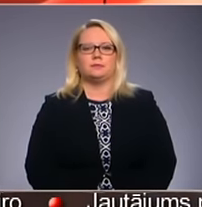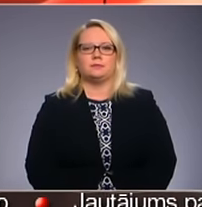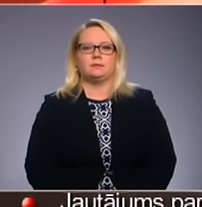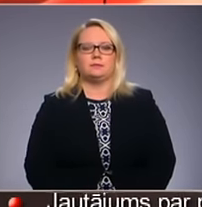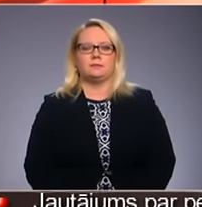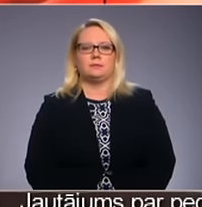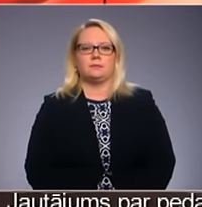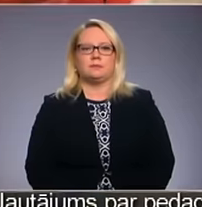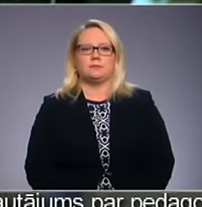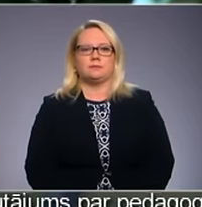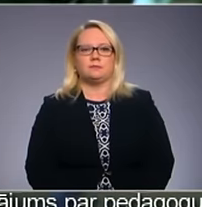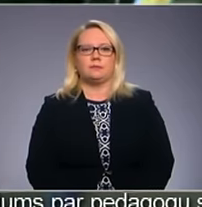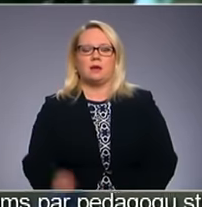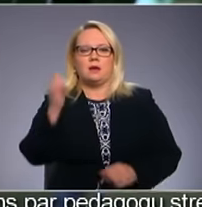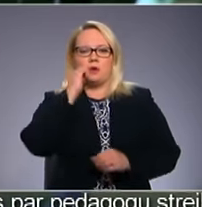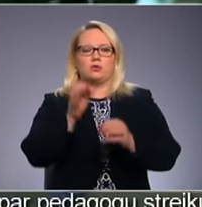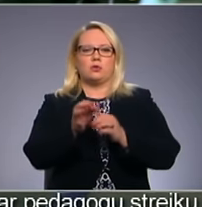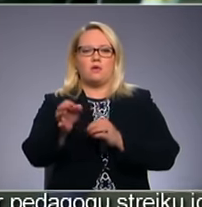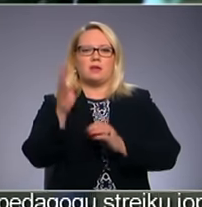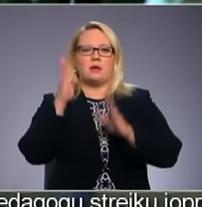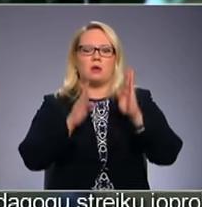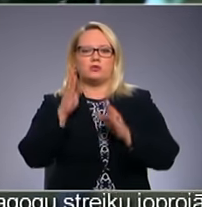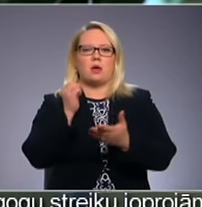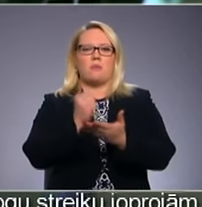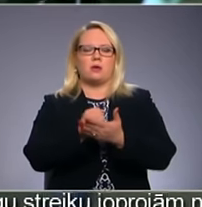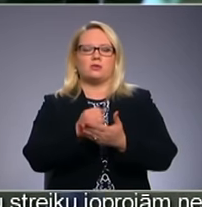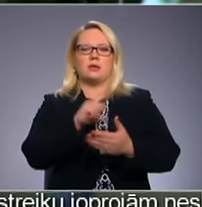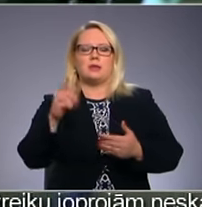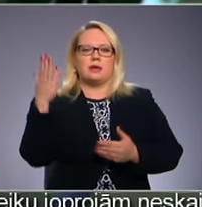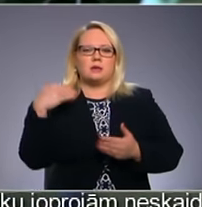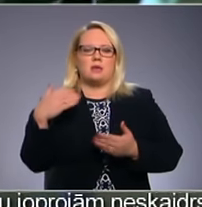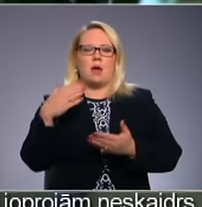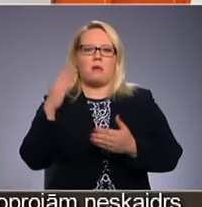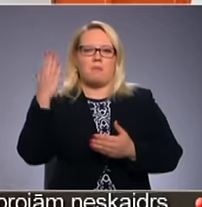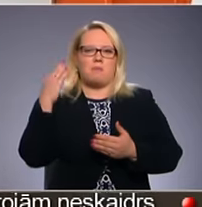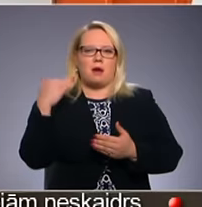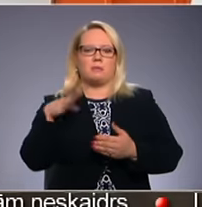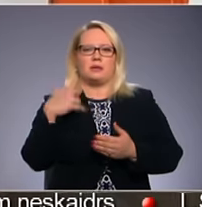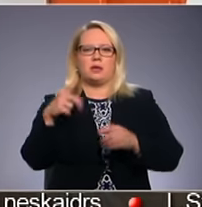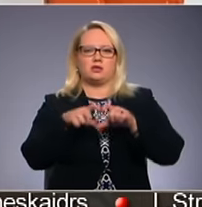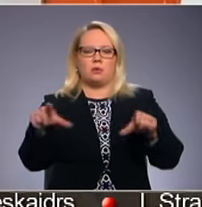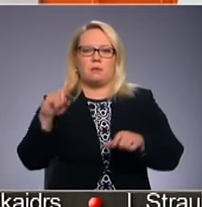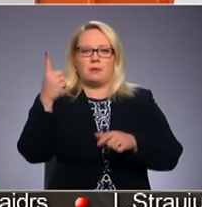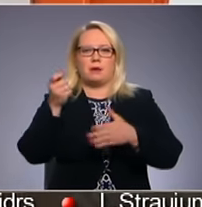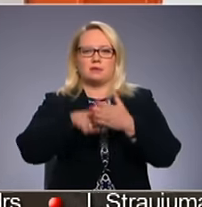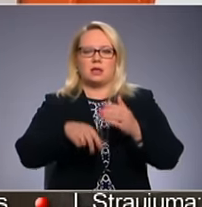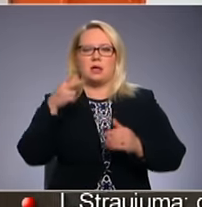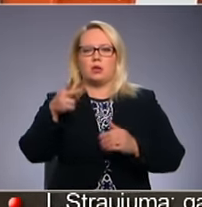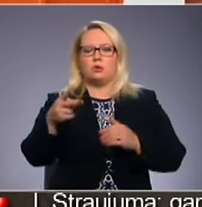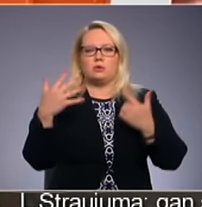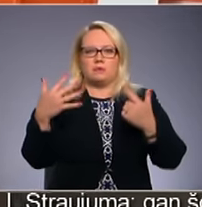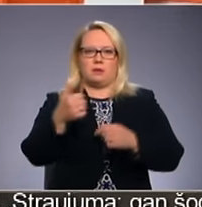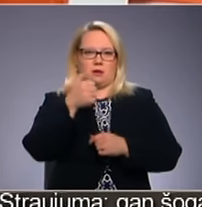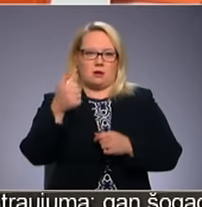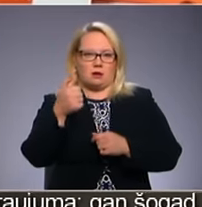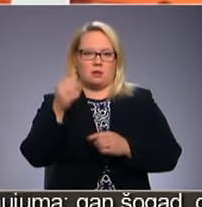Spektrs. Bauskas novada Mežotnes pagastā vēl netiks senā pagātnē bija trīs skolas. Pirmā no tām tika slēgta 2007.